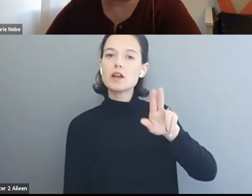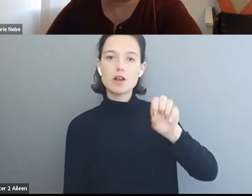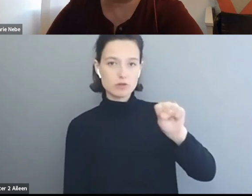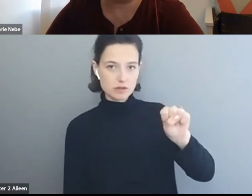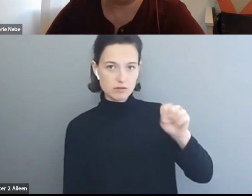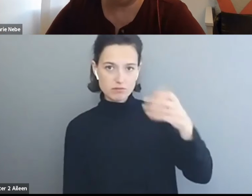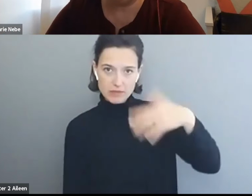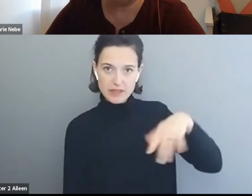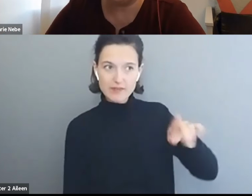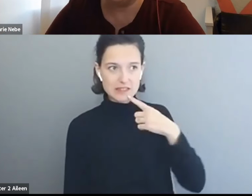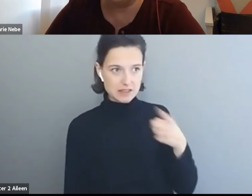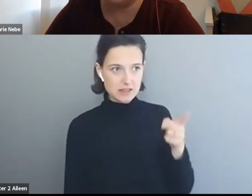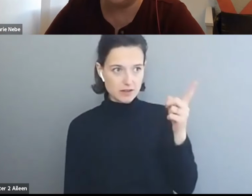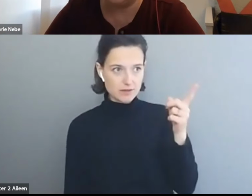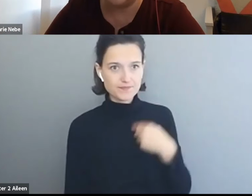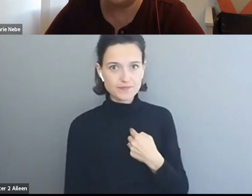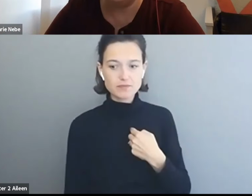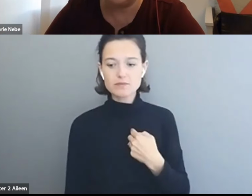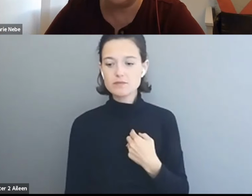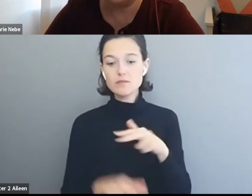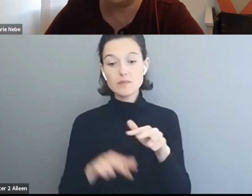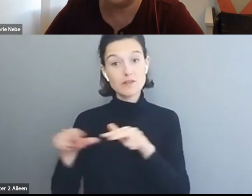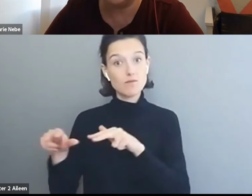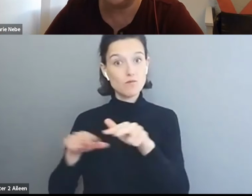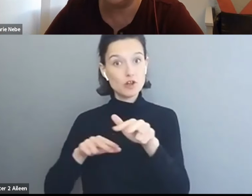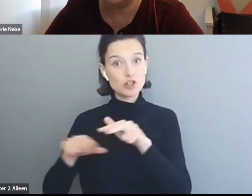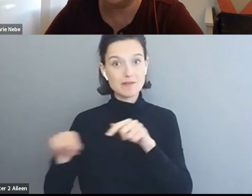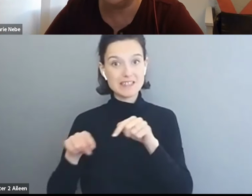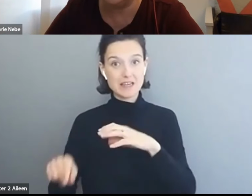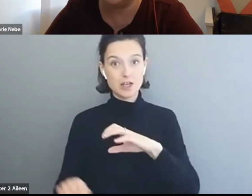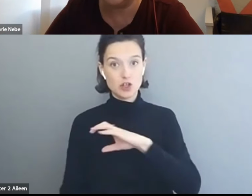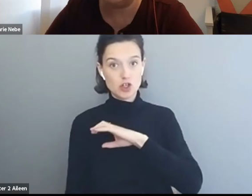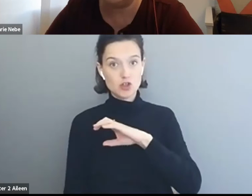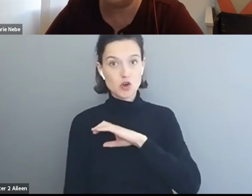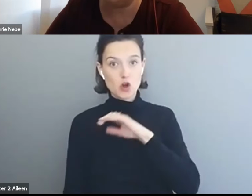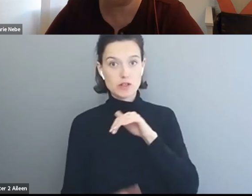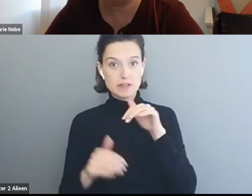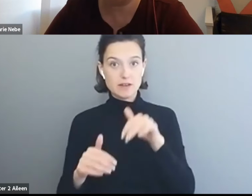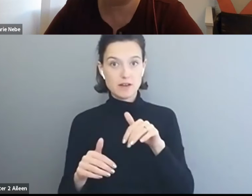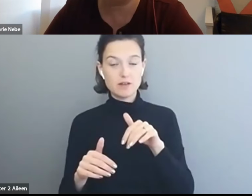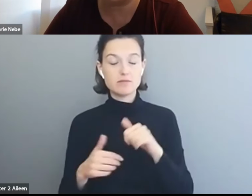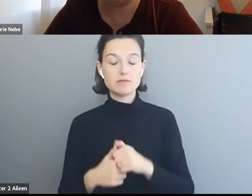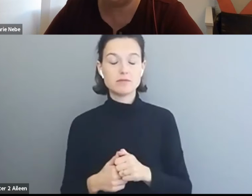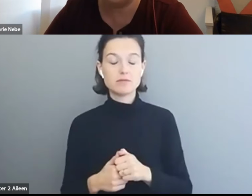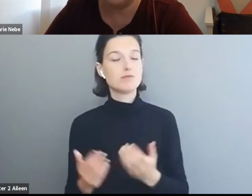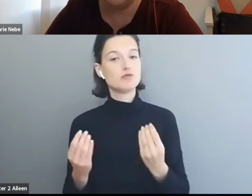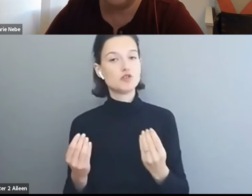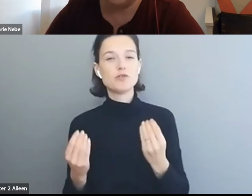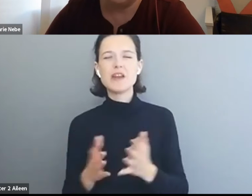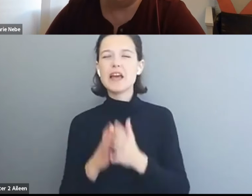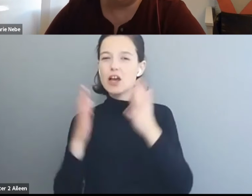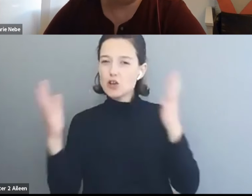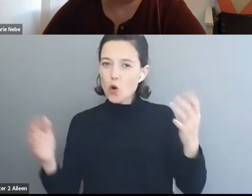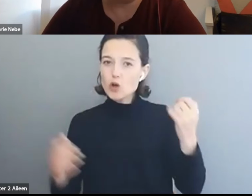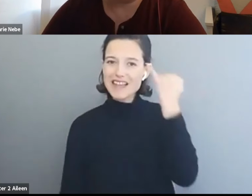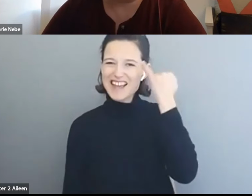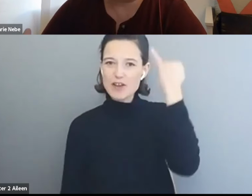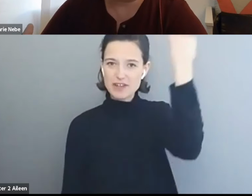in der Wirtschaftlichkeit liegt, schon an den Anfang dieser Diskussion hier gestellt, nämlich die große Innovationskraft.